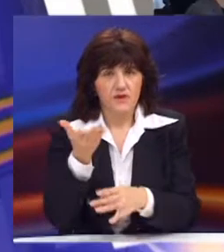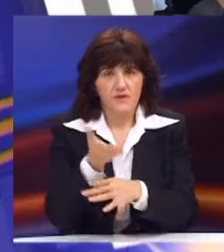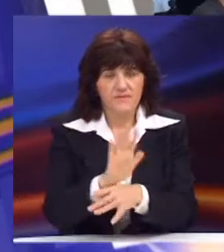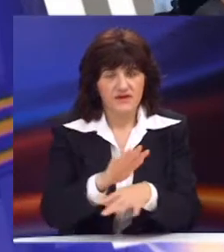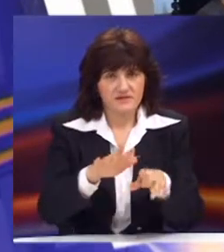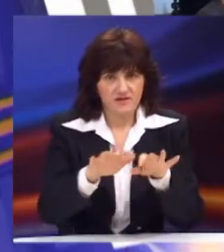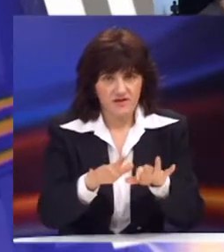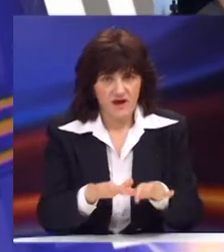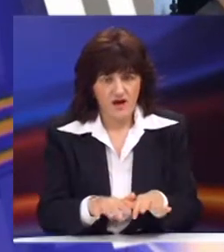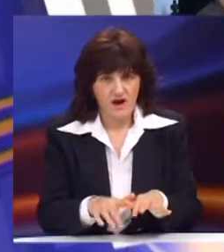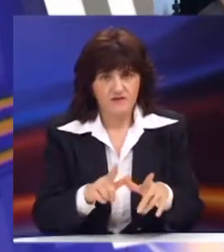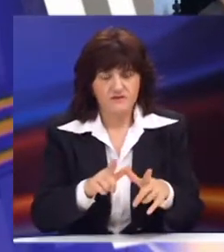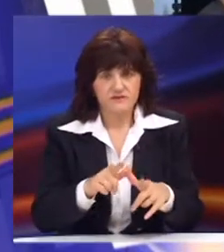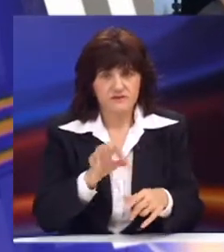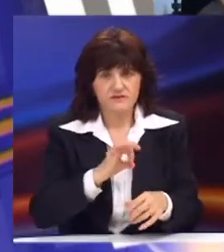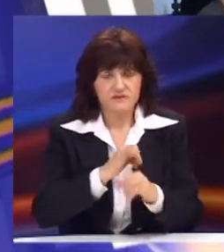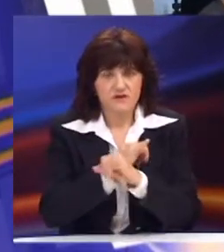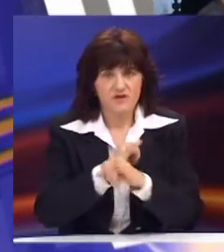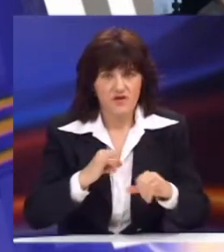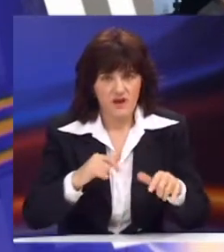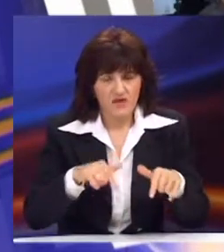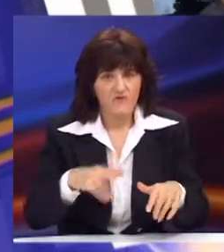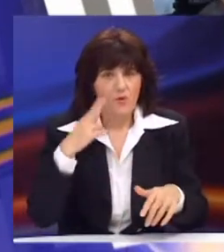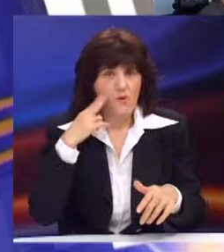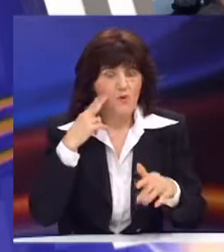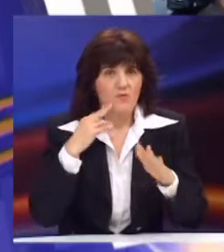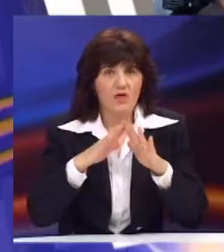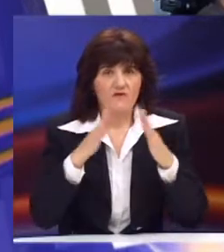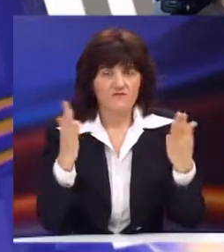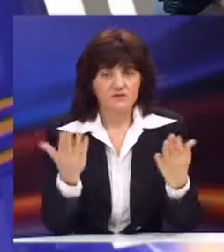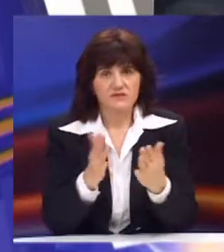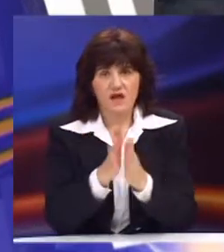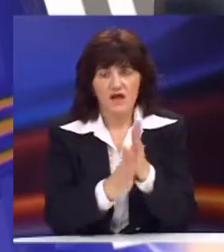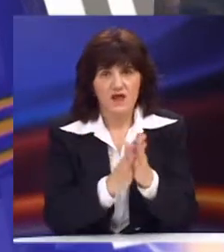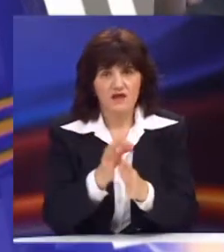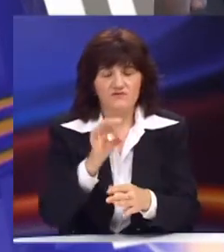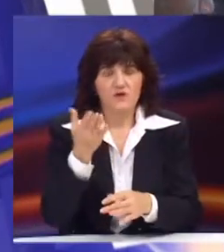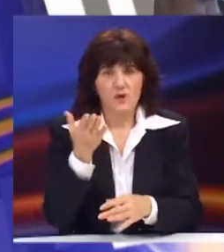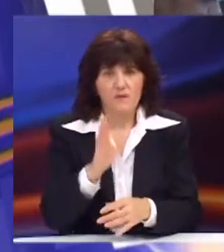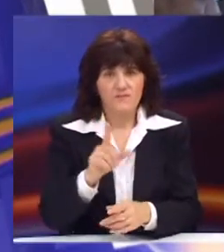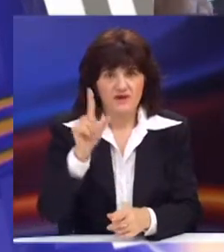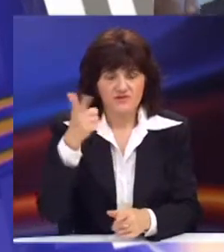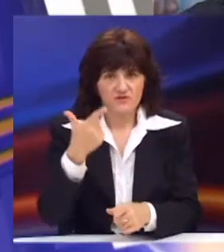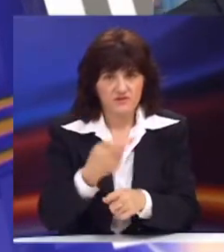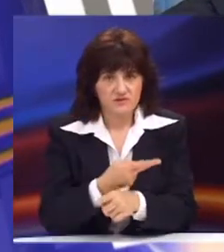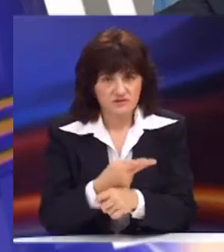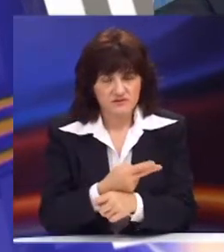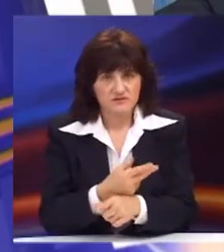i predstavnici Kancelarije za lokalni ekonomski razvoj u Plavoj sali razgovarali su sa predstavnicima